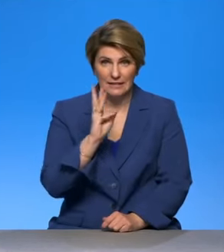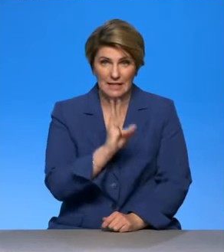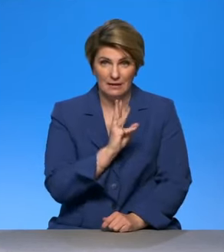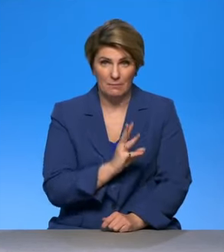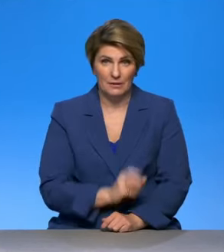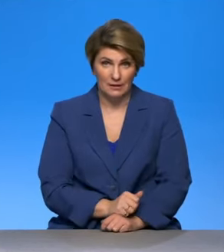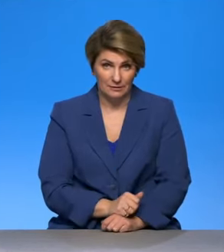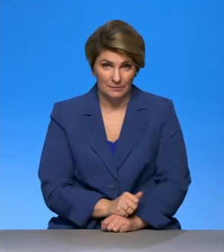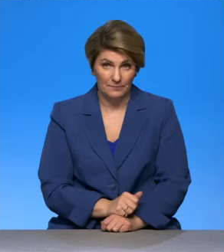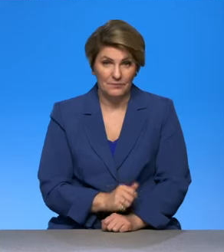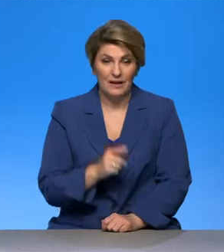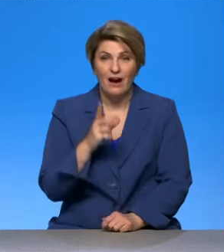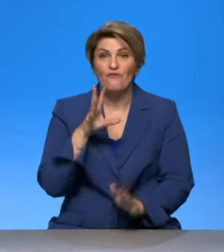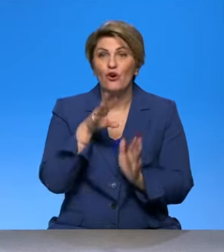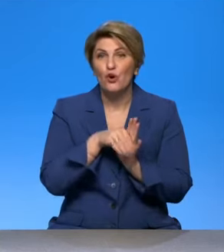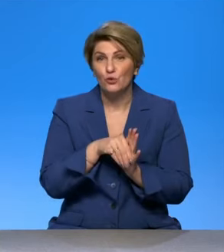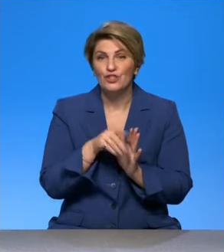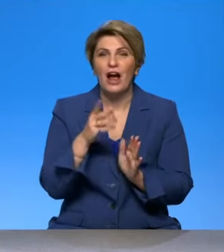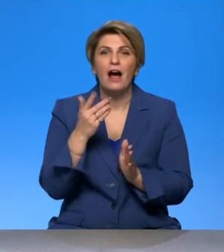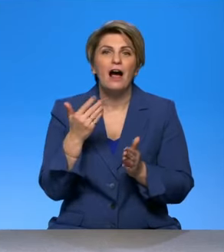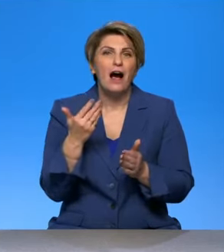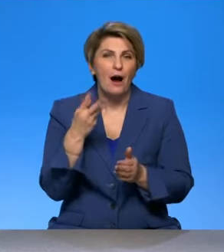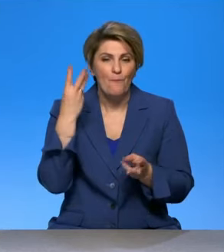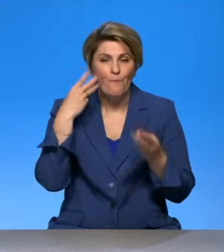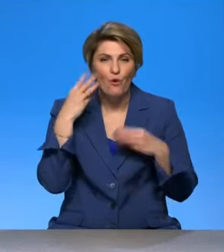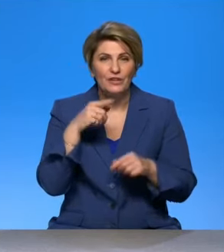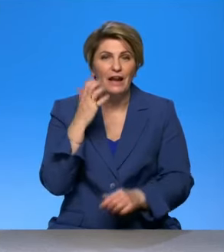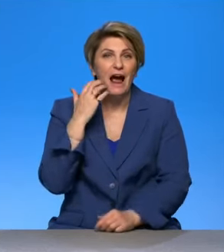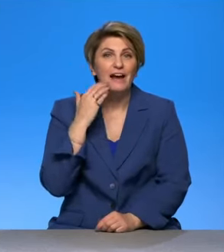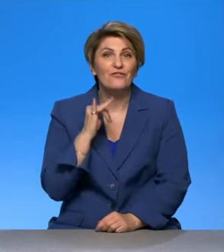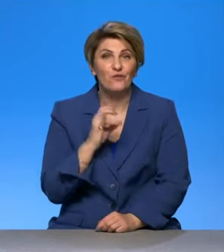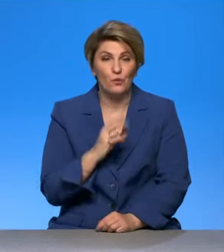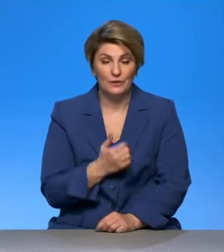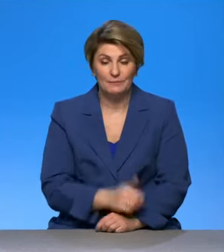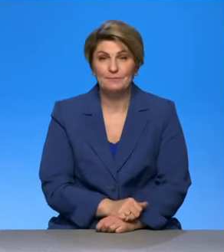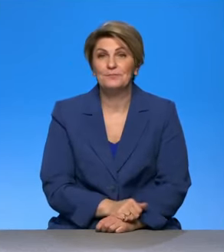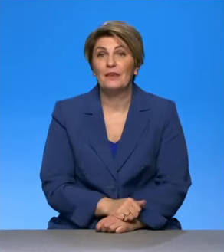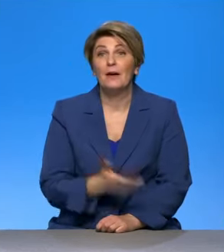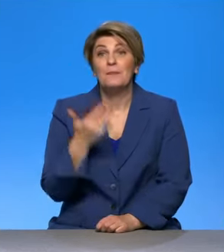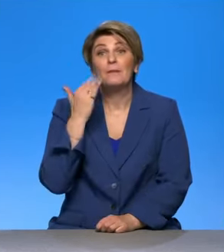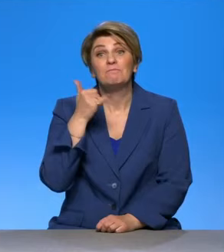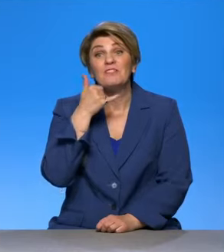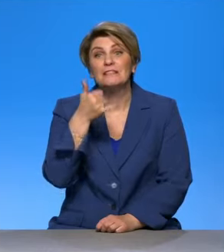разговора, моделью айфона. Вот это вот вообще пугает, к сожалению. Да. К сожалению. Давайте послушаем наших телезрителей.